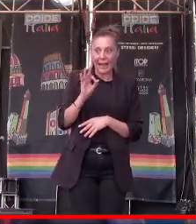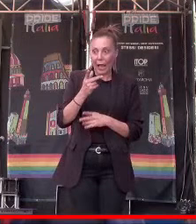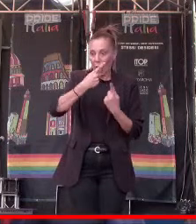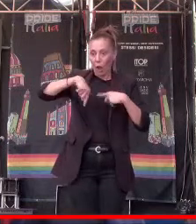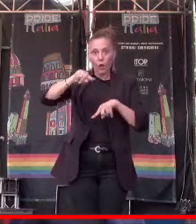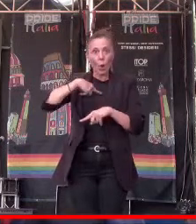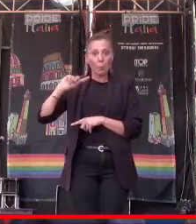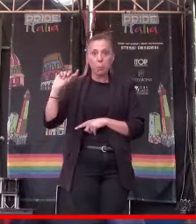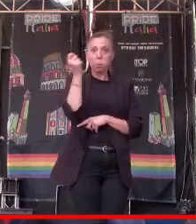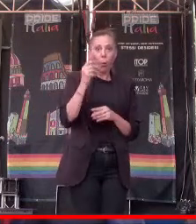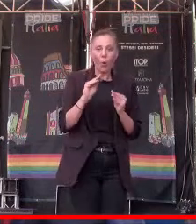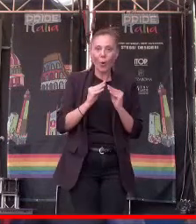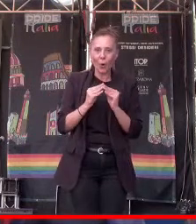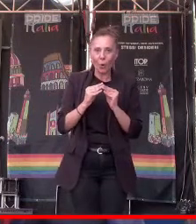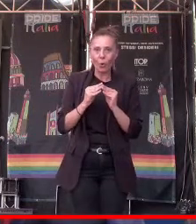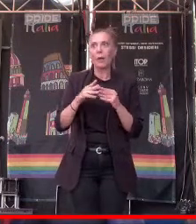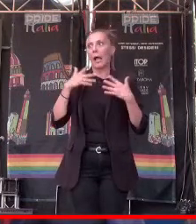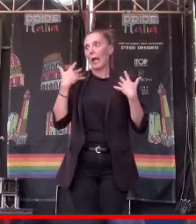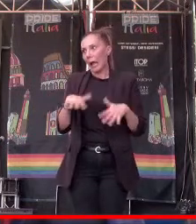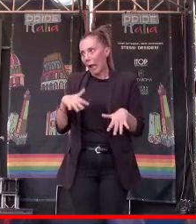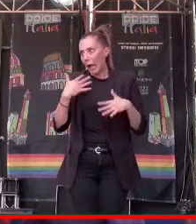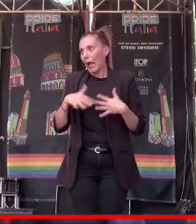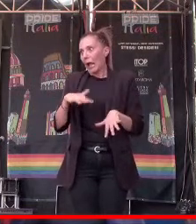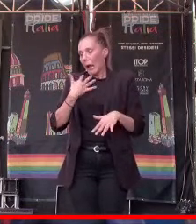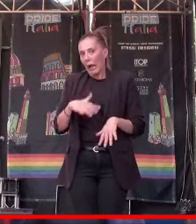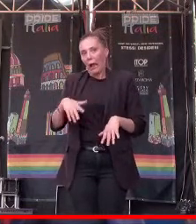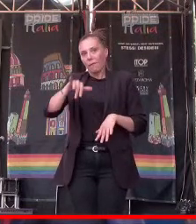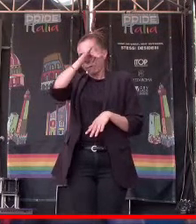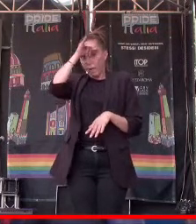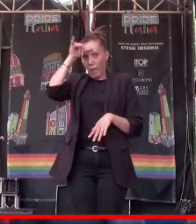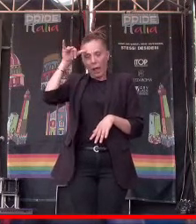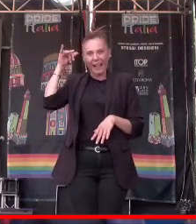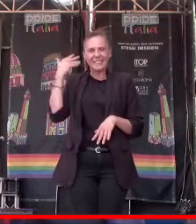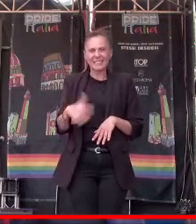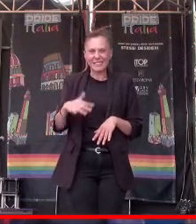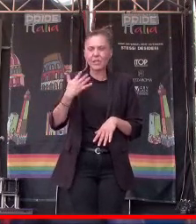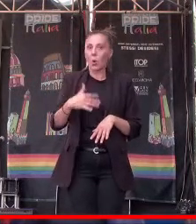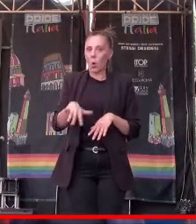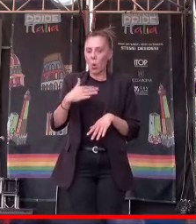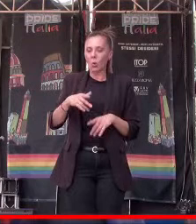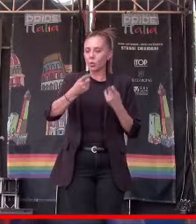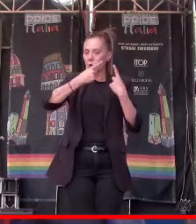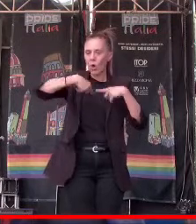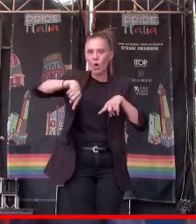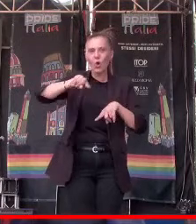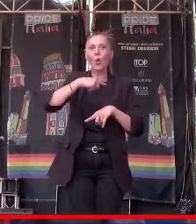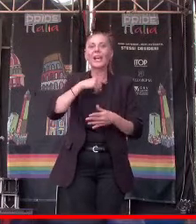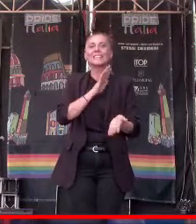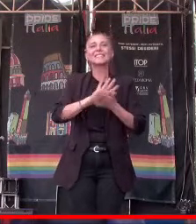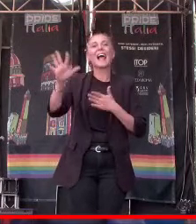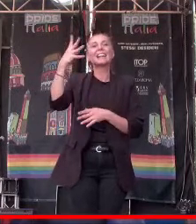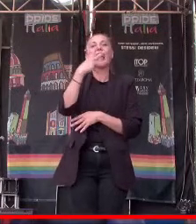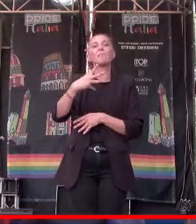arrivati è stato un calvario vero e proprio. E noi abbiamo approvato a Santa Marinella,